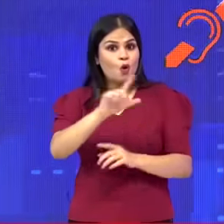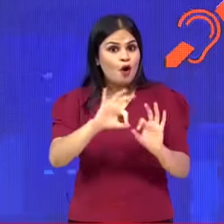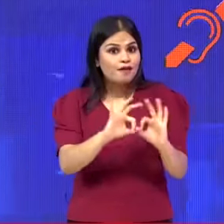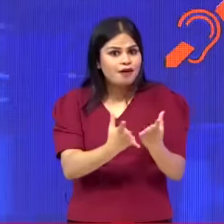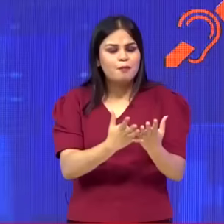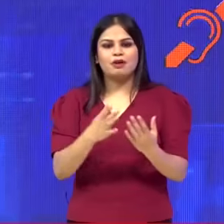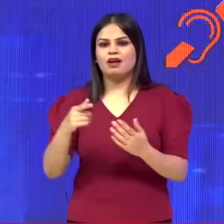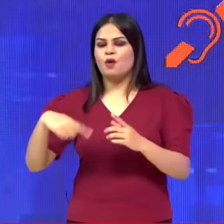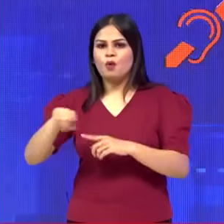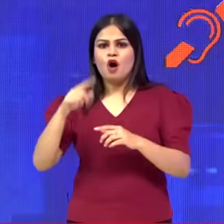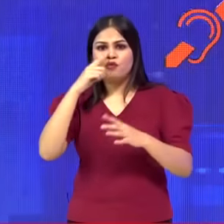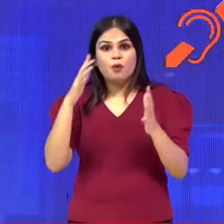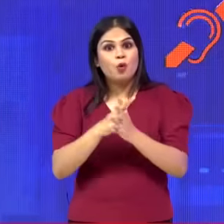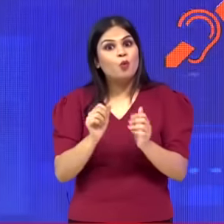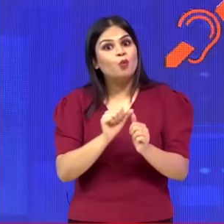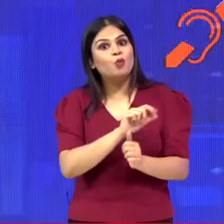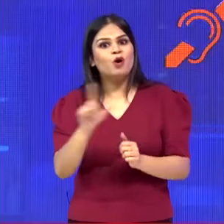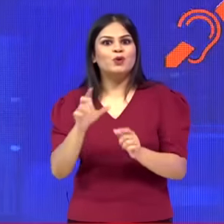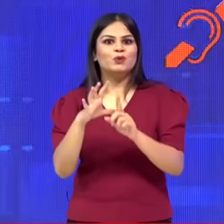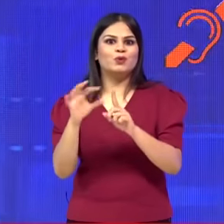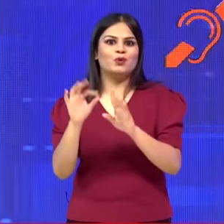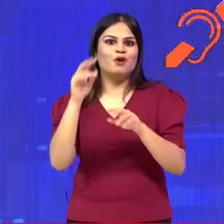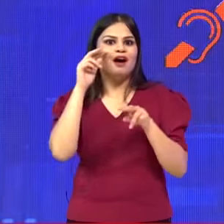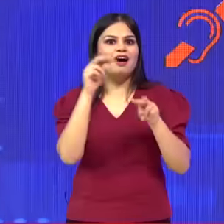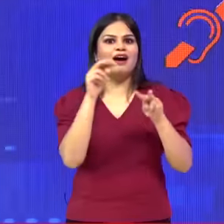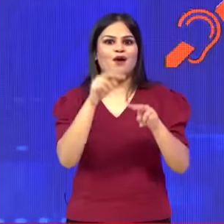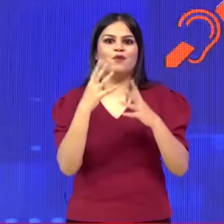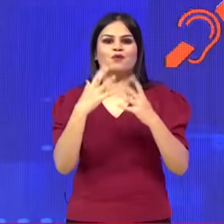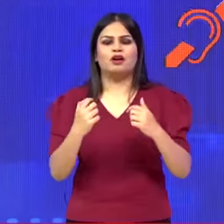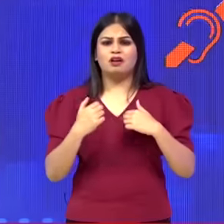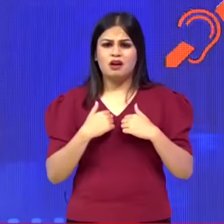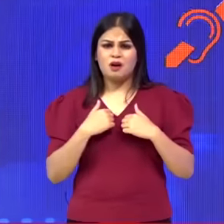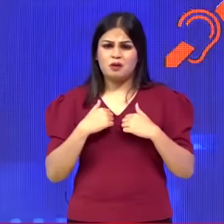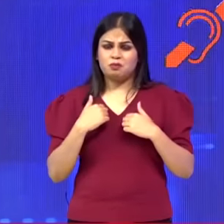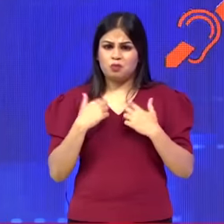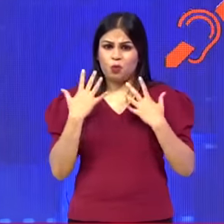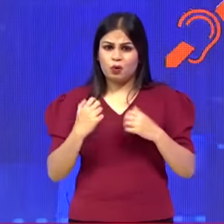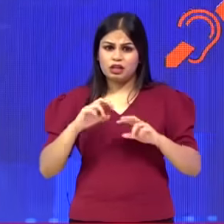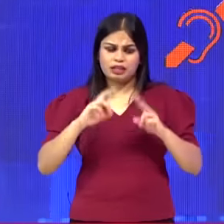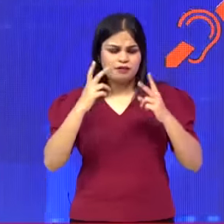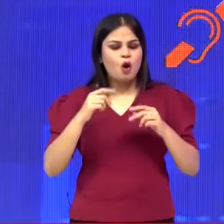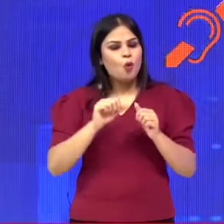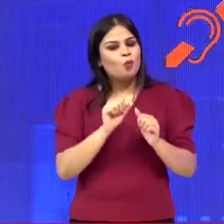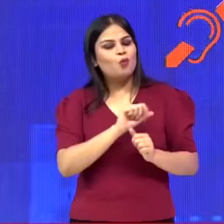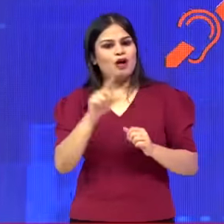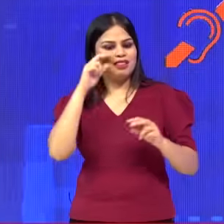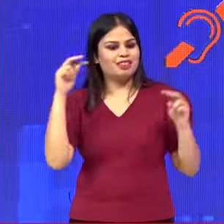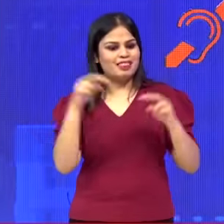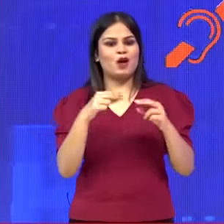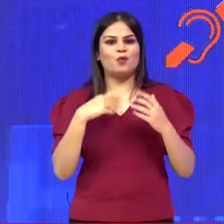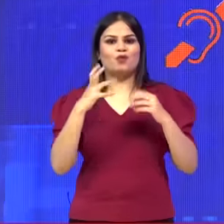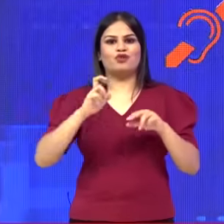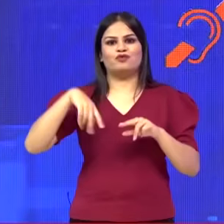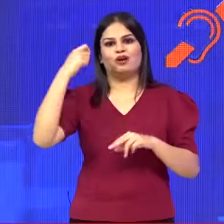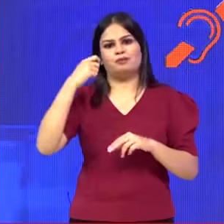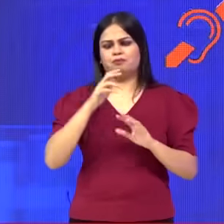हैव स्टार्टेड सीइंग द फिल्म राइट नाउ, सो आई डिडंट वांट दिस टू बी, आई वांटेड दिस टू बी सबकी फिल्म। नाम अच्छा है,